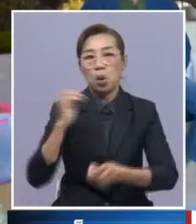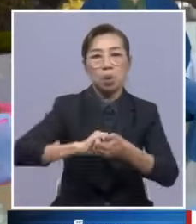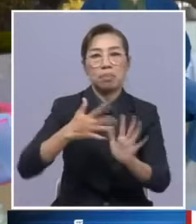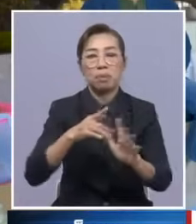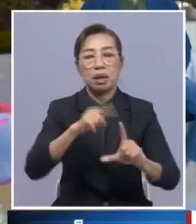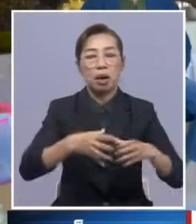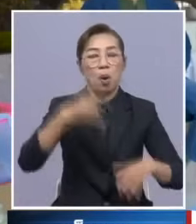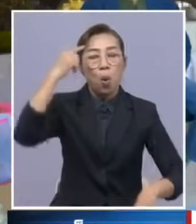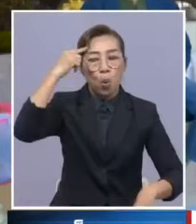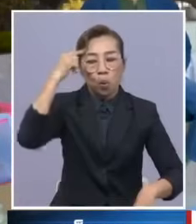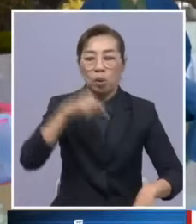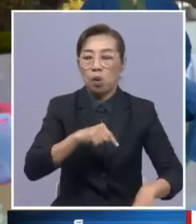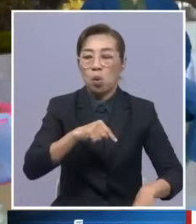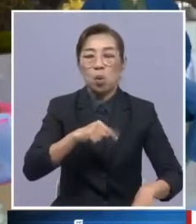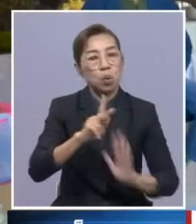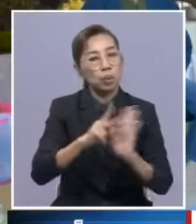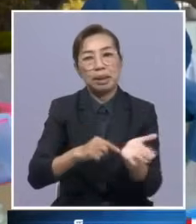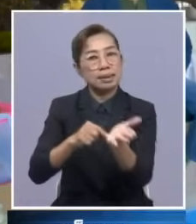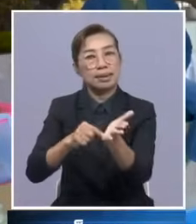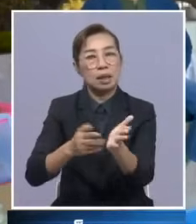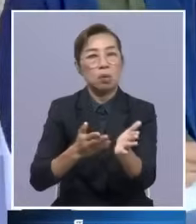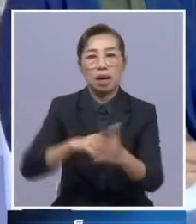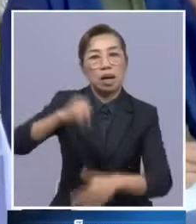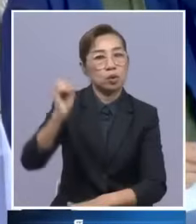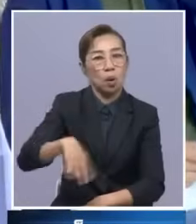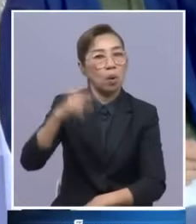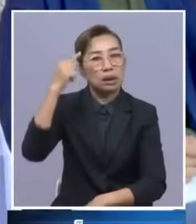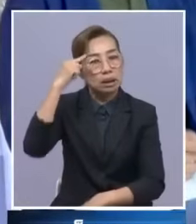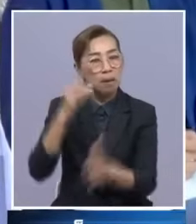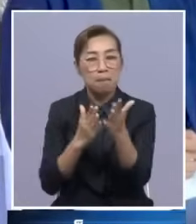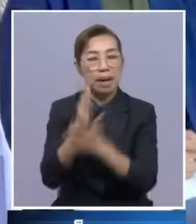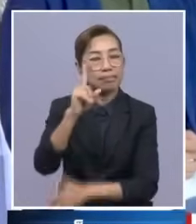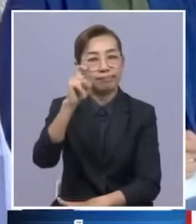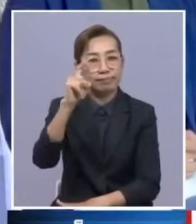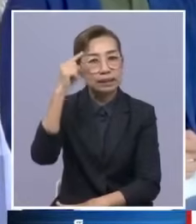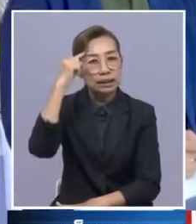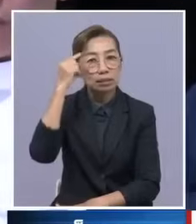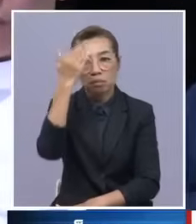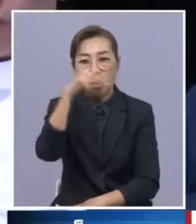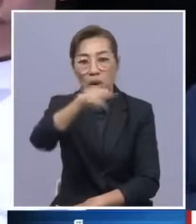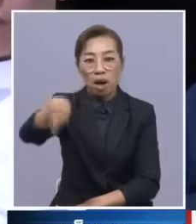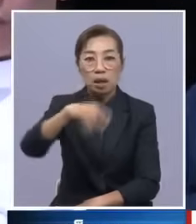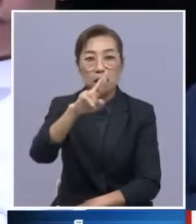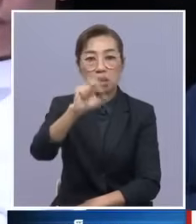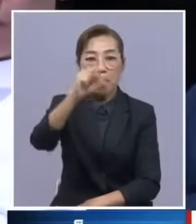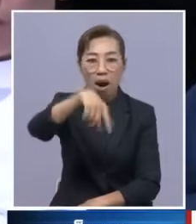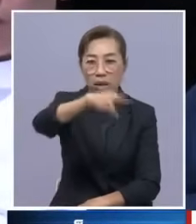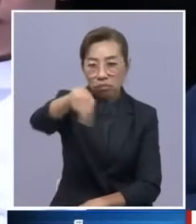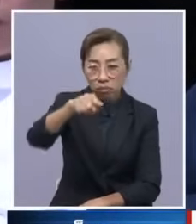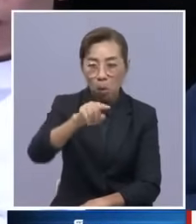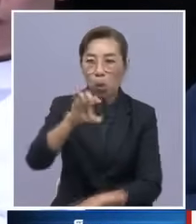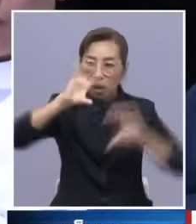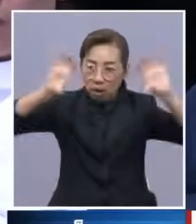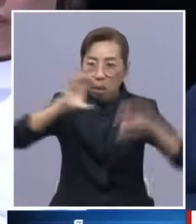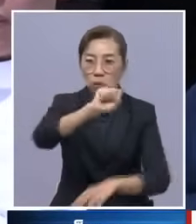ารู้ไงว่าโอกาสที่ไอ้ร่างกฎหมายฉบับนี้จะผ่านสภามันแทบที่จะเป็นศูนย์เลยเพราะว่าในสภาเนี่ยต้องบอกว่าฝั่งของรัฐ